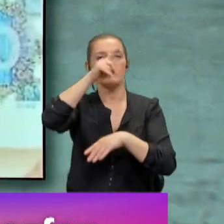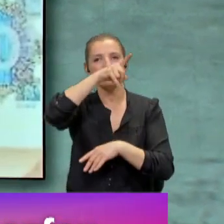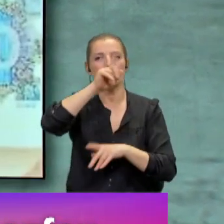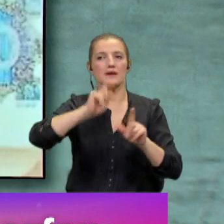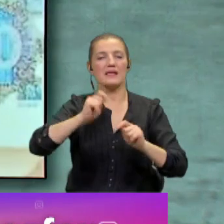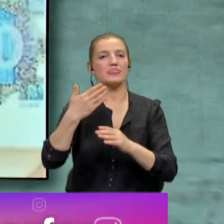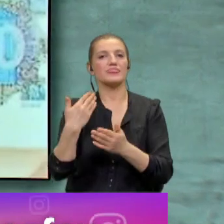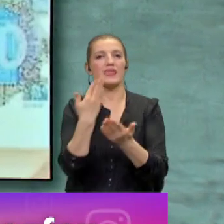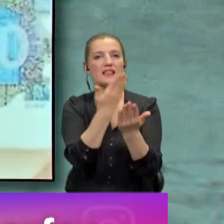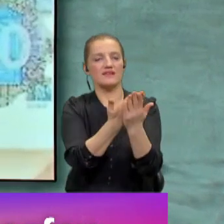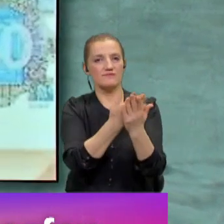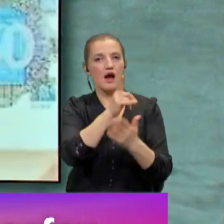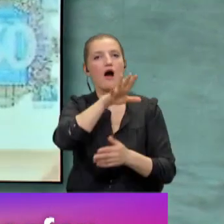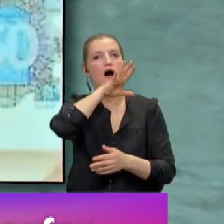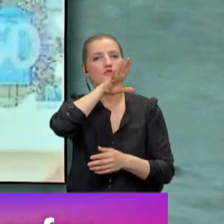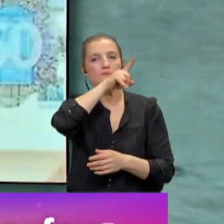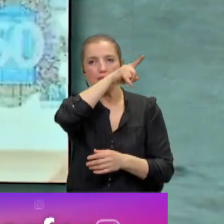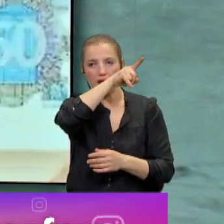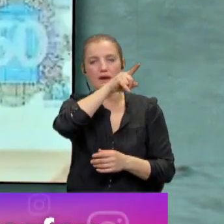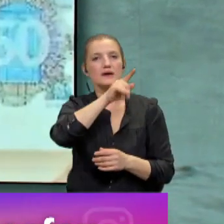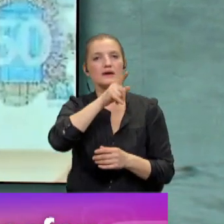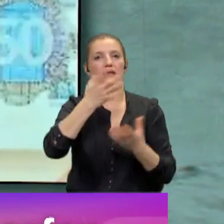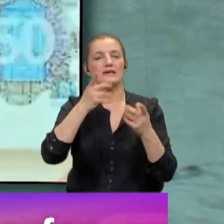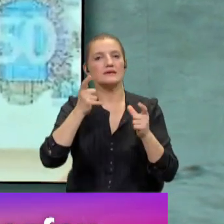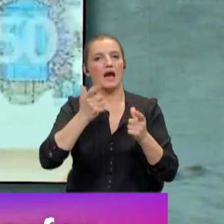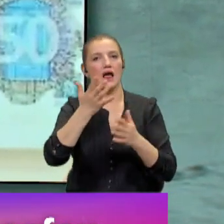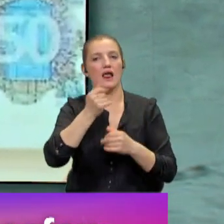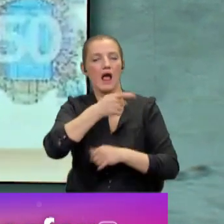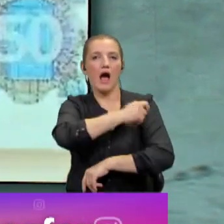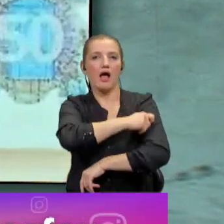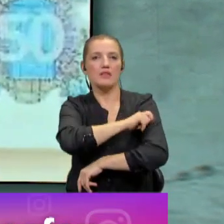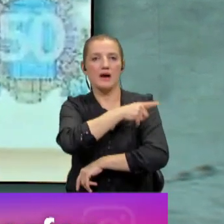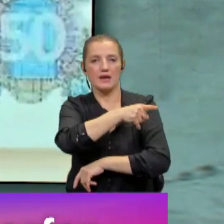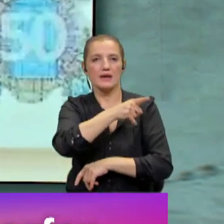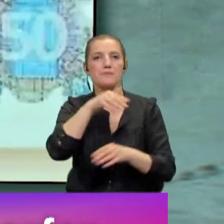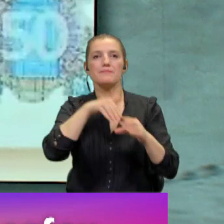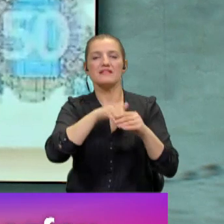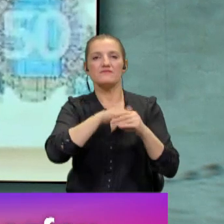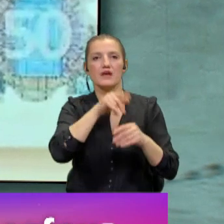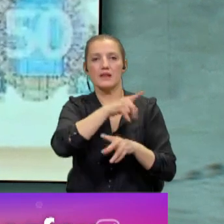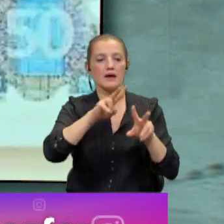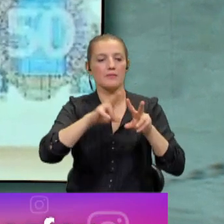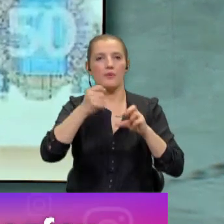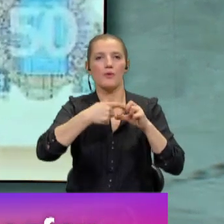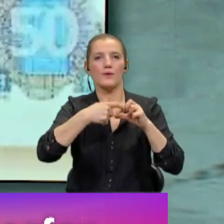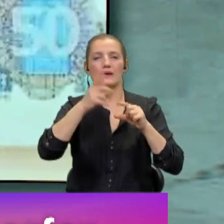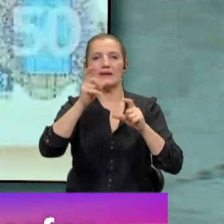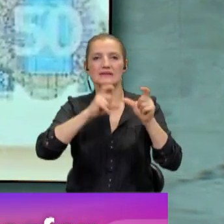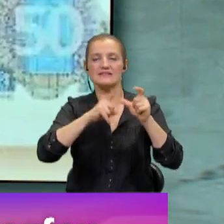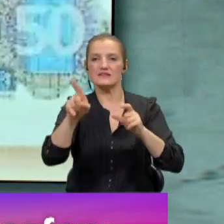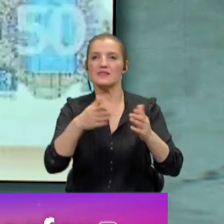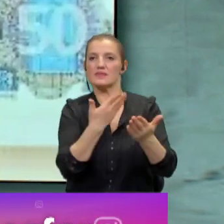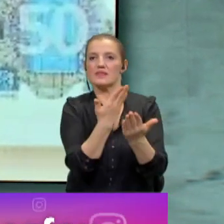yapılmış olan bir teklif Avrupa parlamentosu'nda yer alan Almanya kökenli milletvekili Boris körner bu